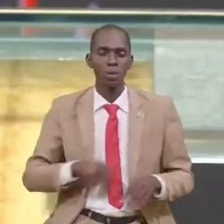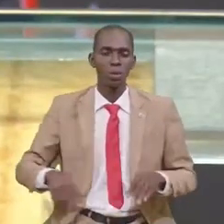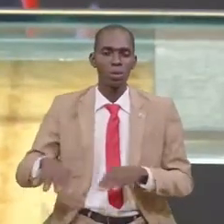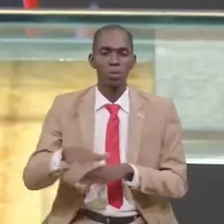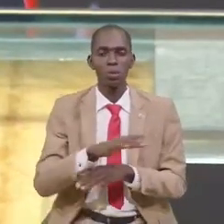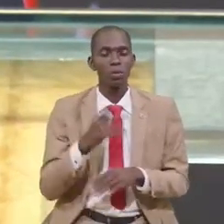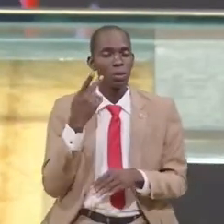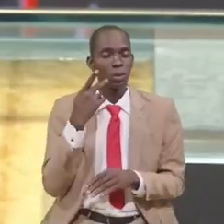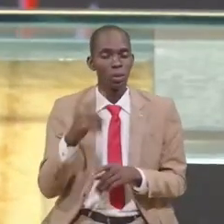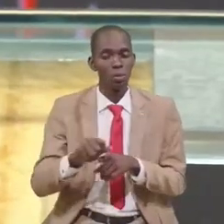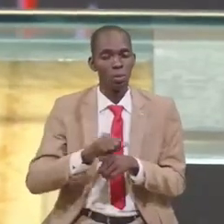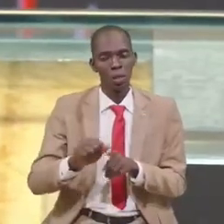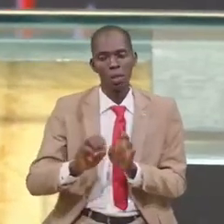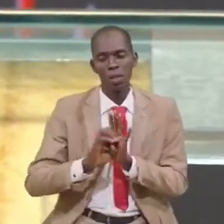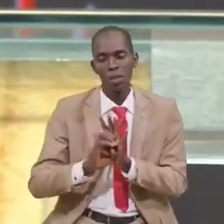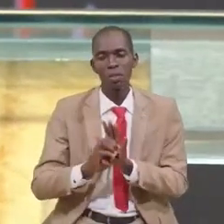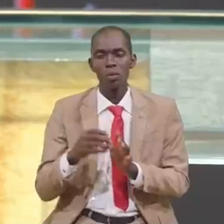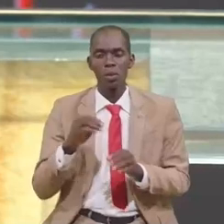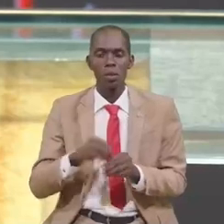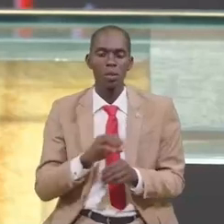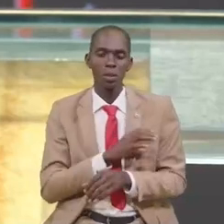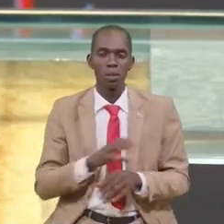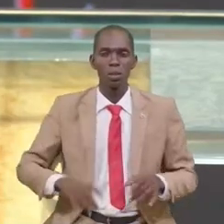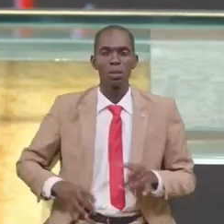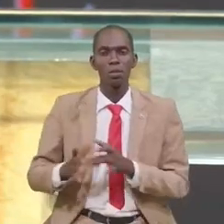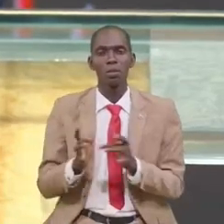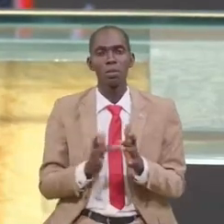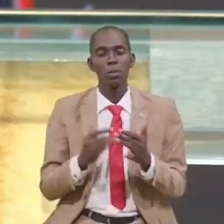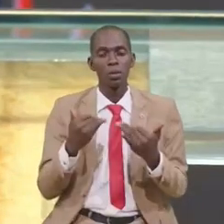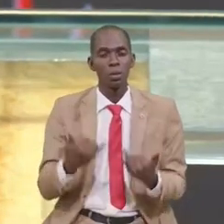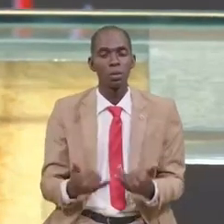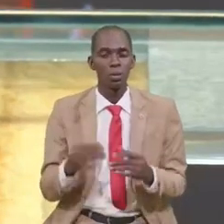Seigneur Jésus-Christ. On va au premier point qui est